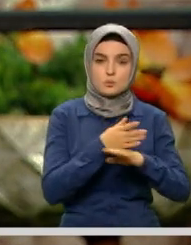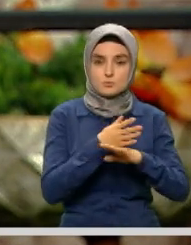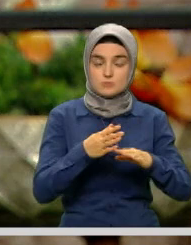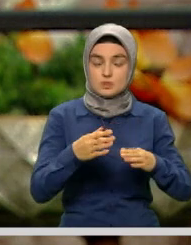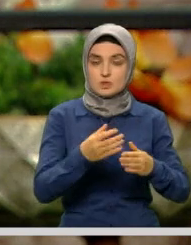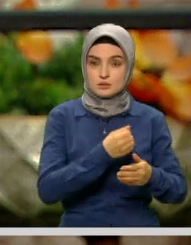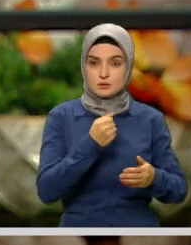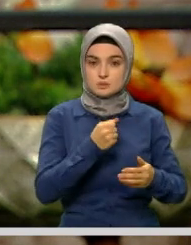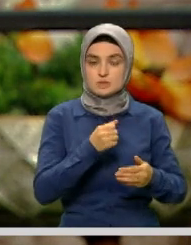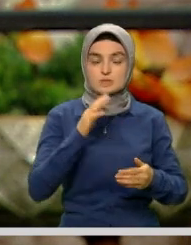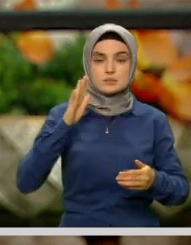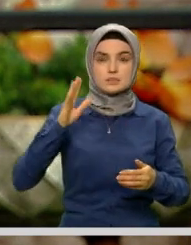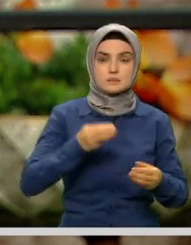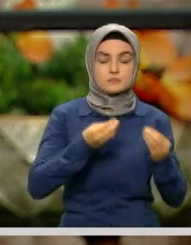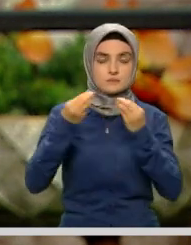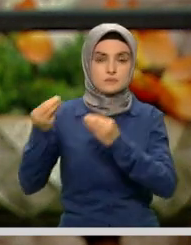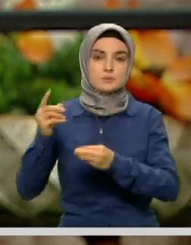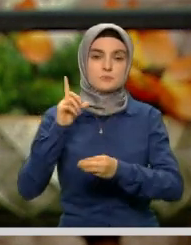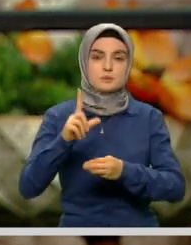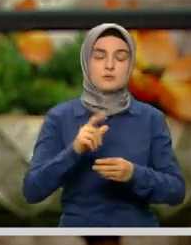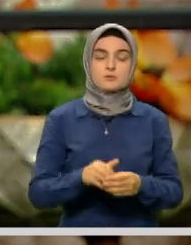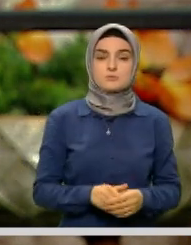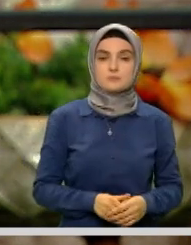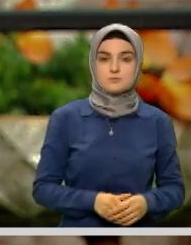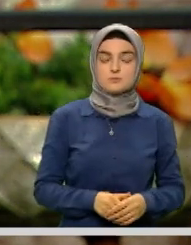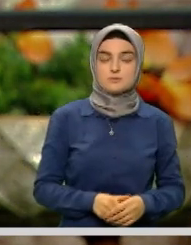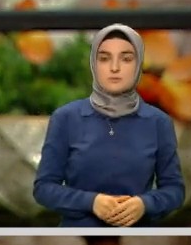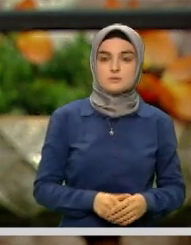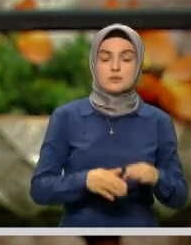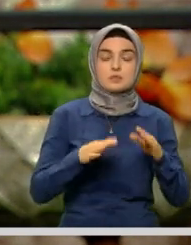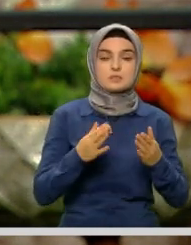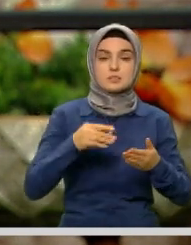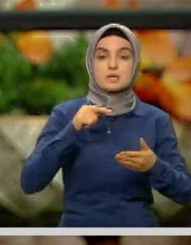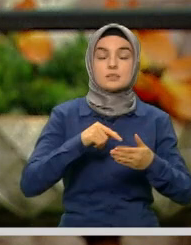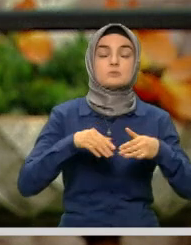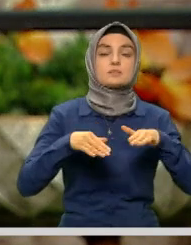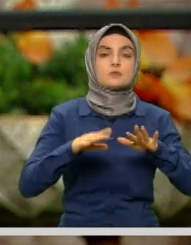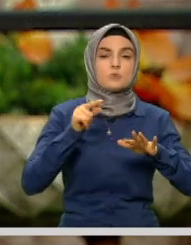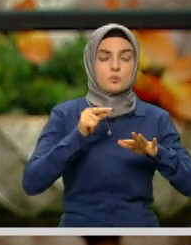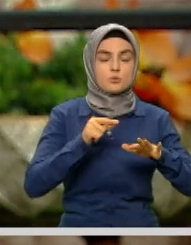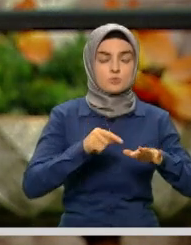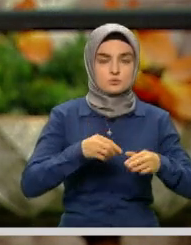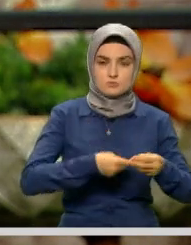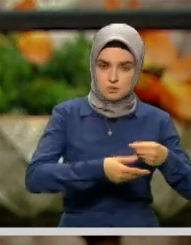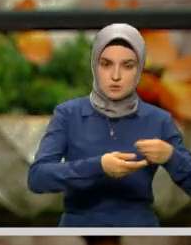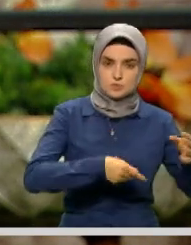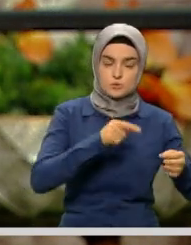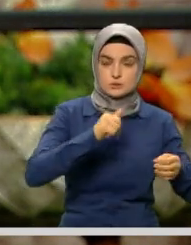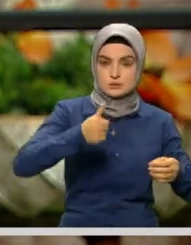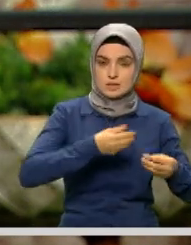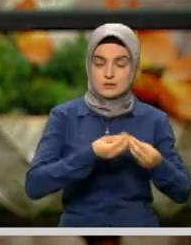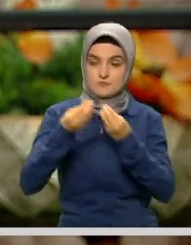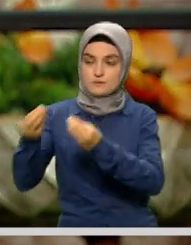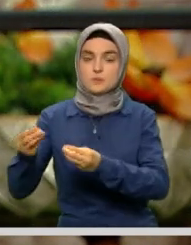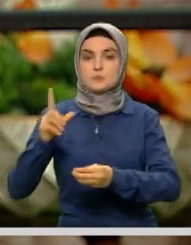hala gidip teslim etmemiz lazım o malı. Ya da elimizde değil harcadıysak onun değerini teslim etmemiz lazım. Ya